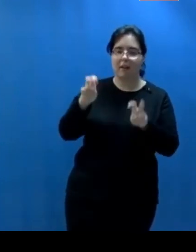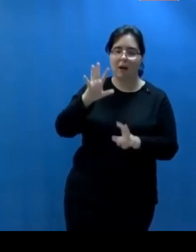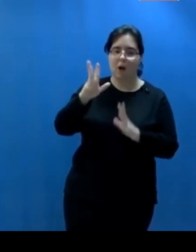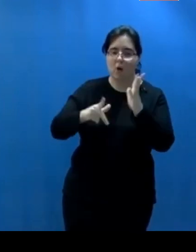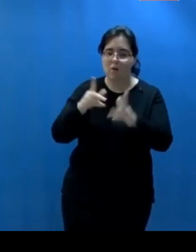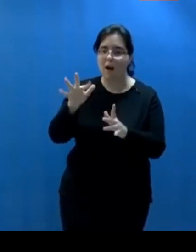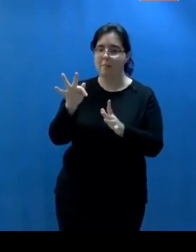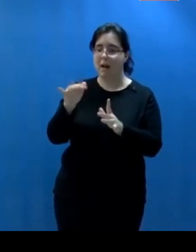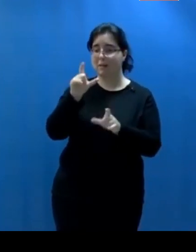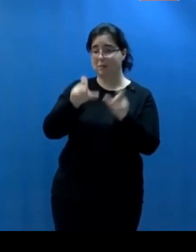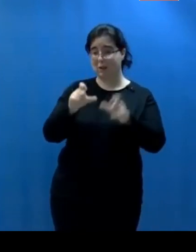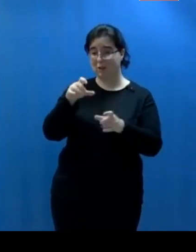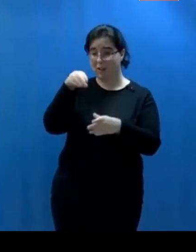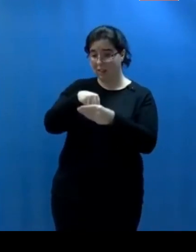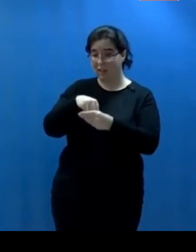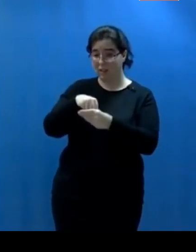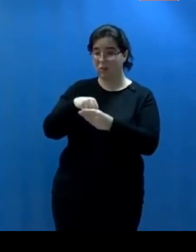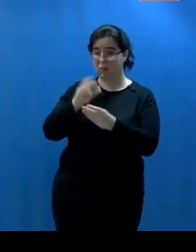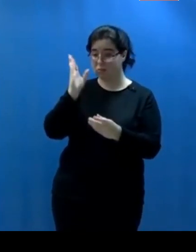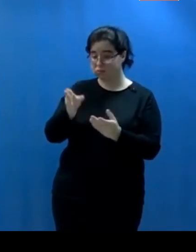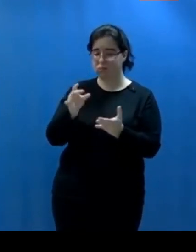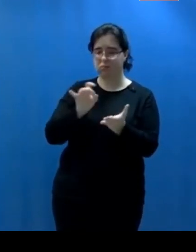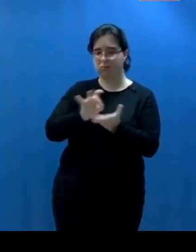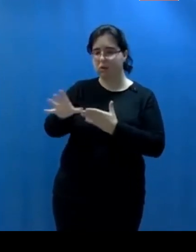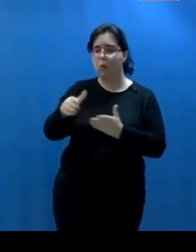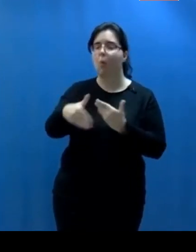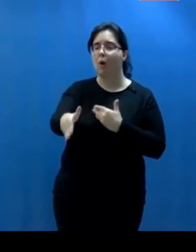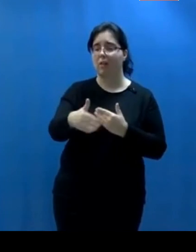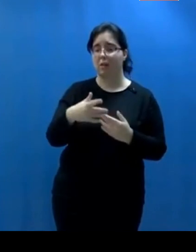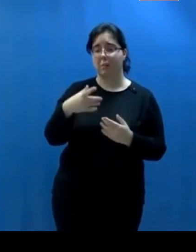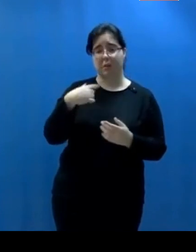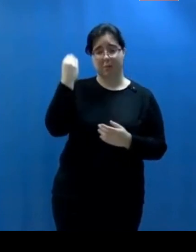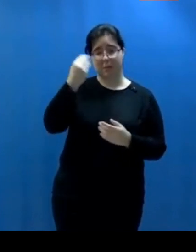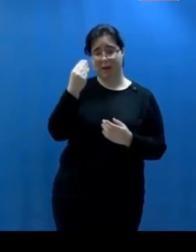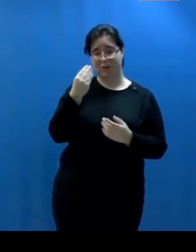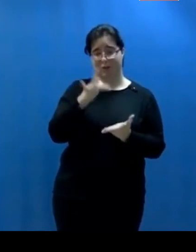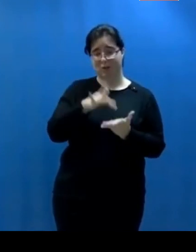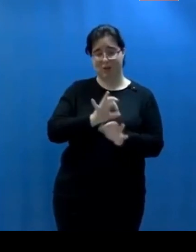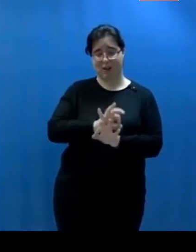corrupció. Però algo me diu que això no passarà, perquè ha guardat